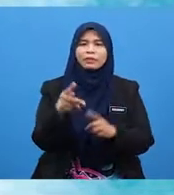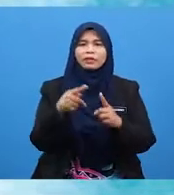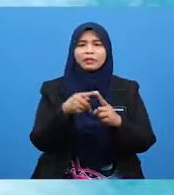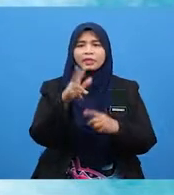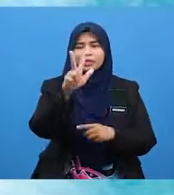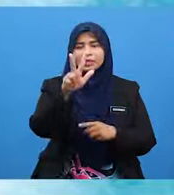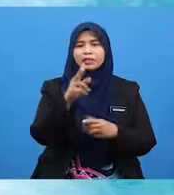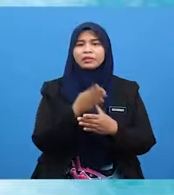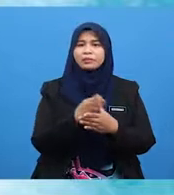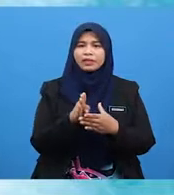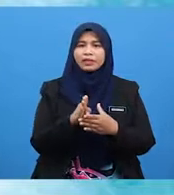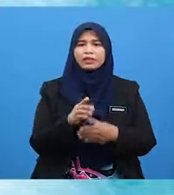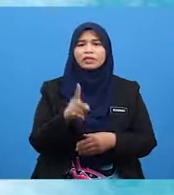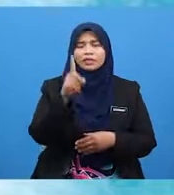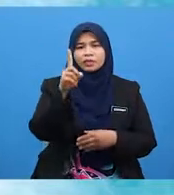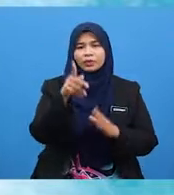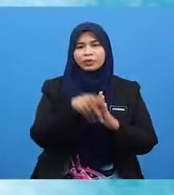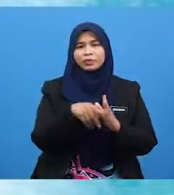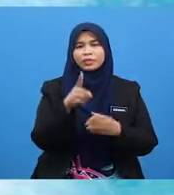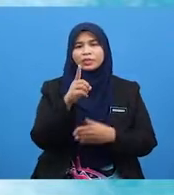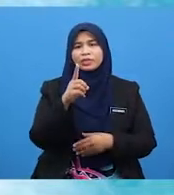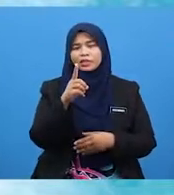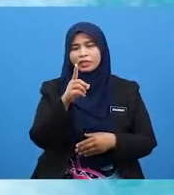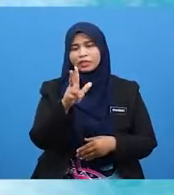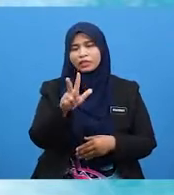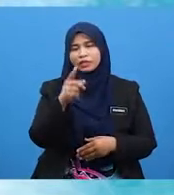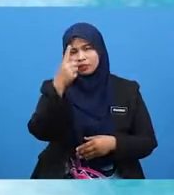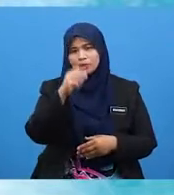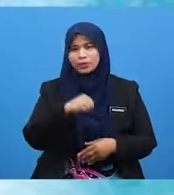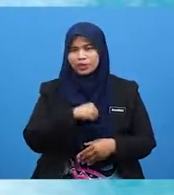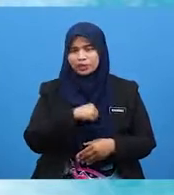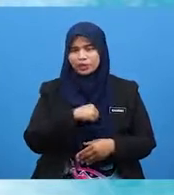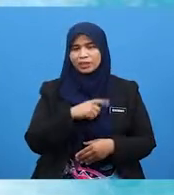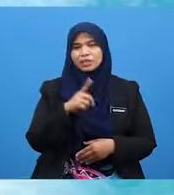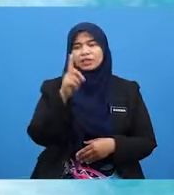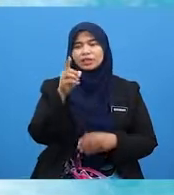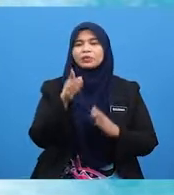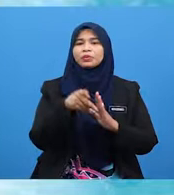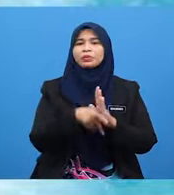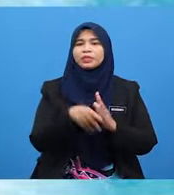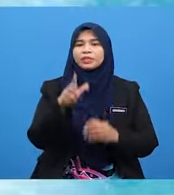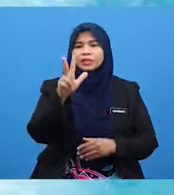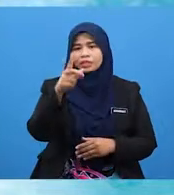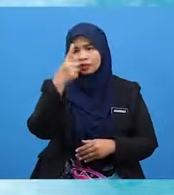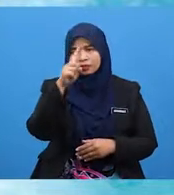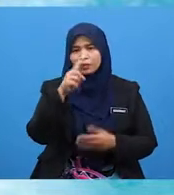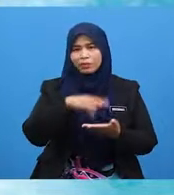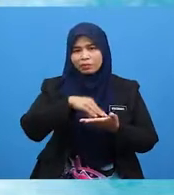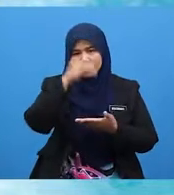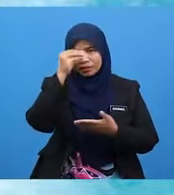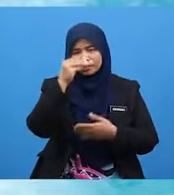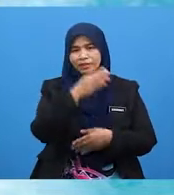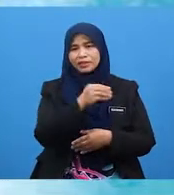tiga bahagian. 1/3 untuk dirinya, 1/3 lagi untuk mentelaah ilmu